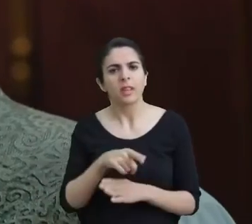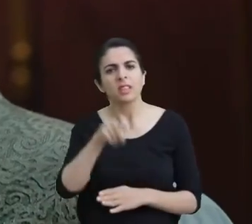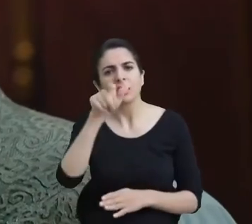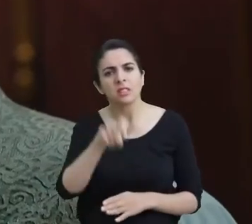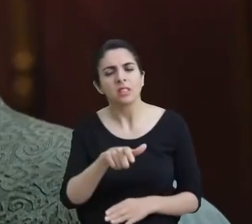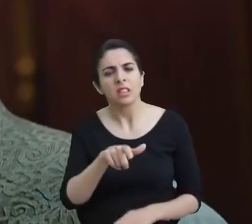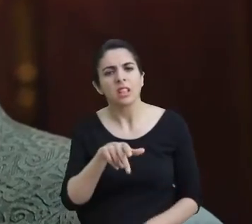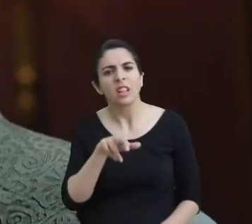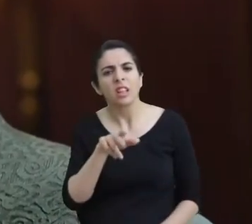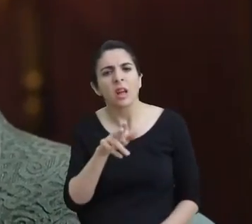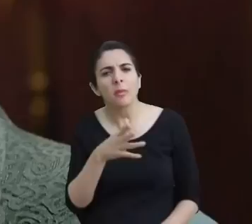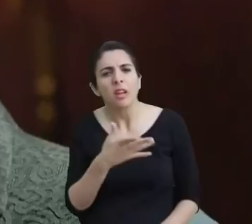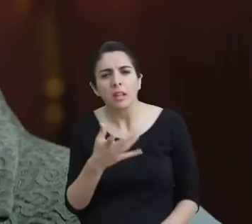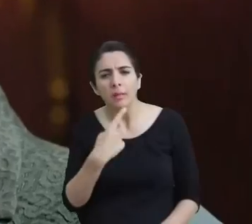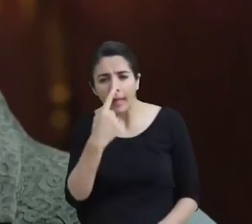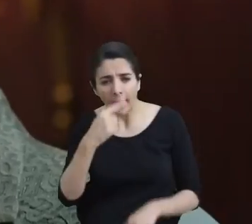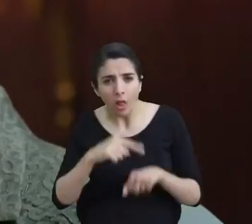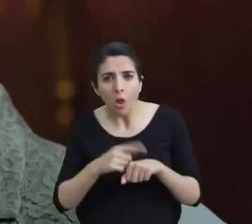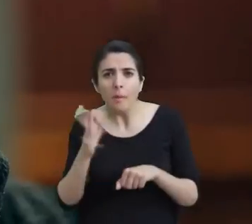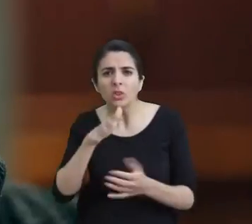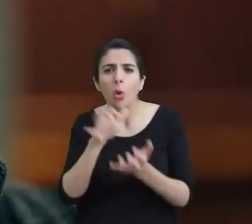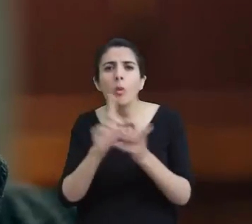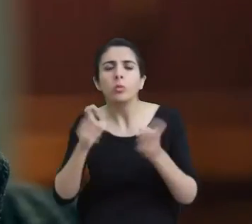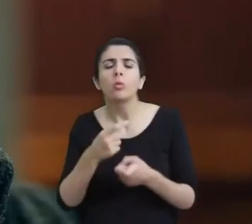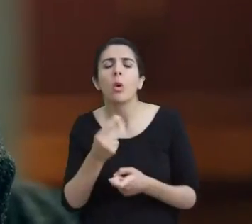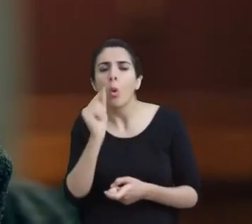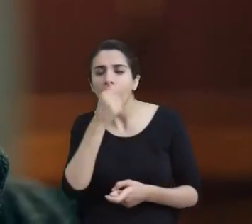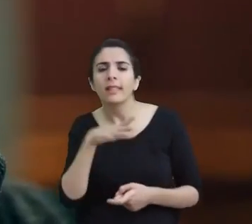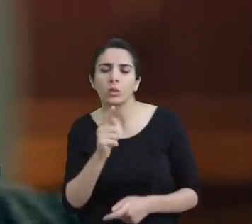Çünkü senin kadar sadık bir köpek bulmak zor.